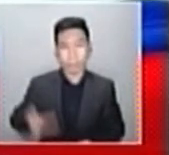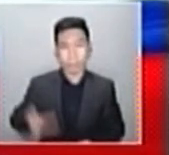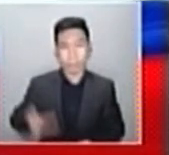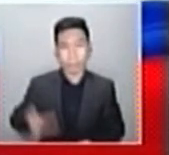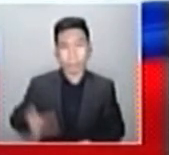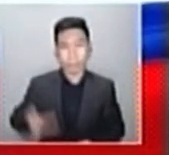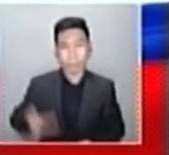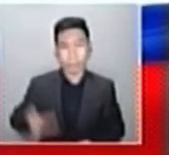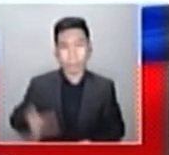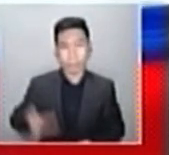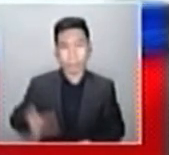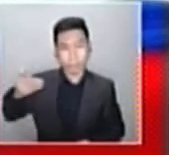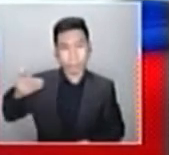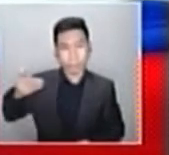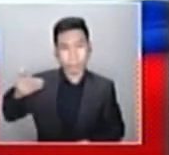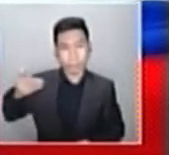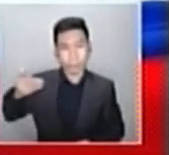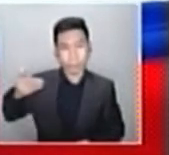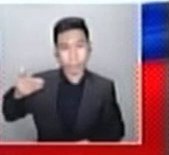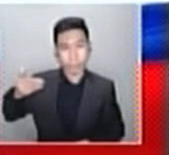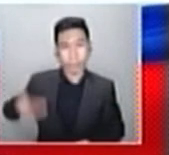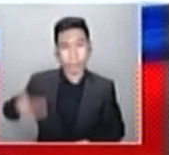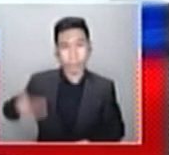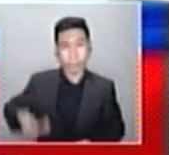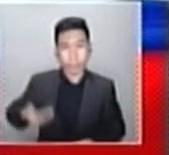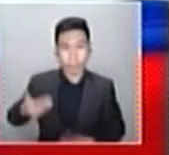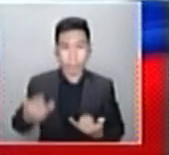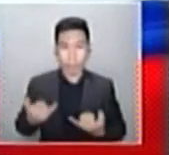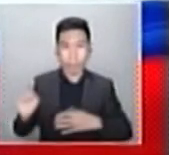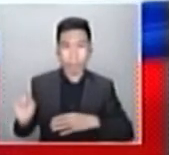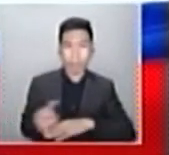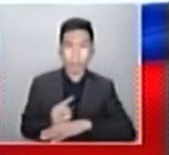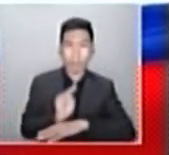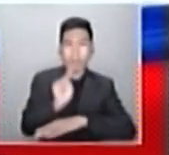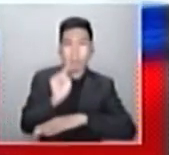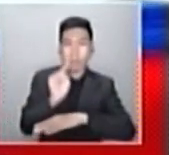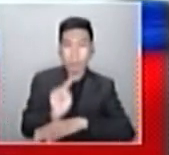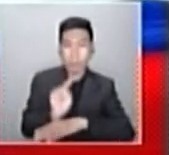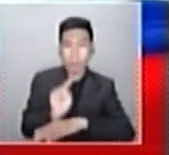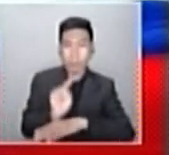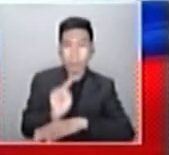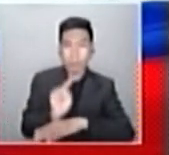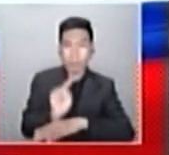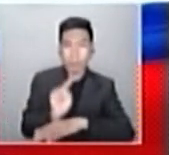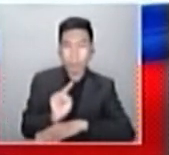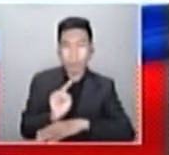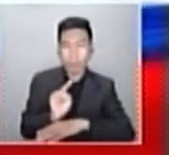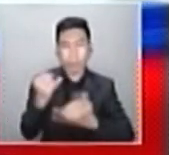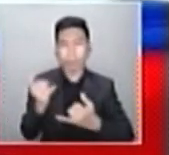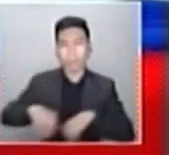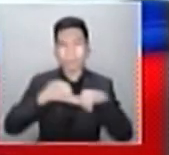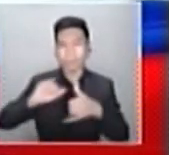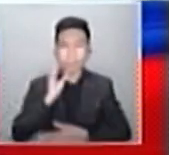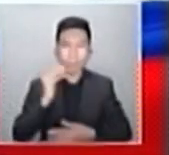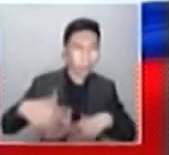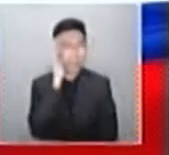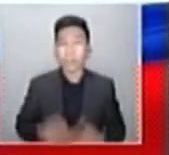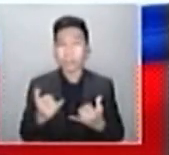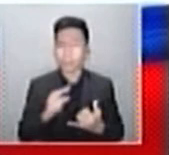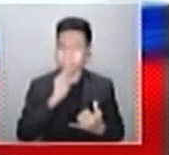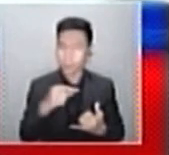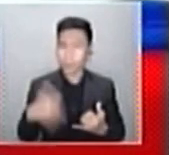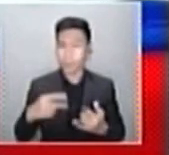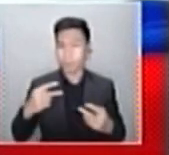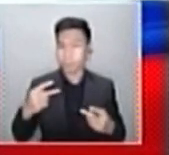kasiguraduhan kung kailan po ito matatapos. Ngayon po, ang pinakamalaking suliranin ng ating sambayanan